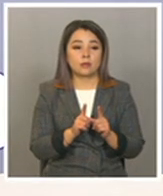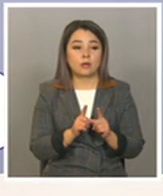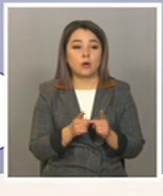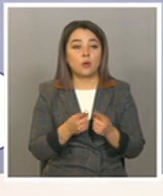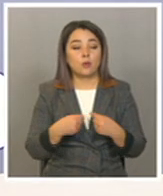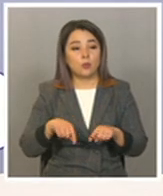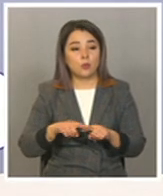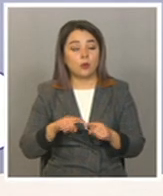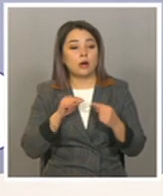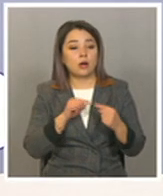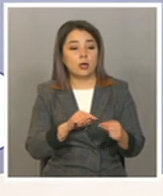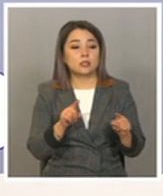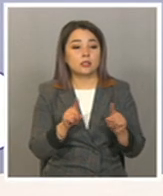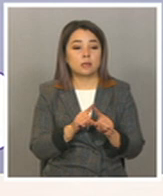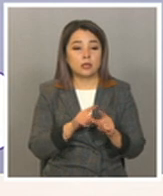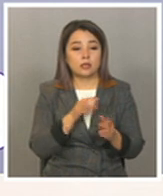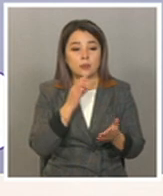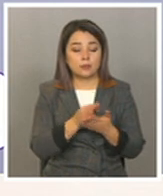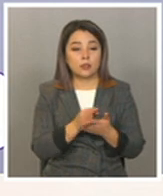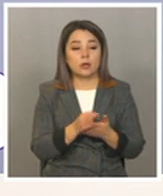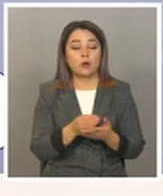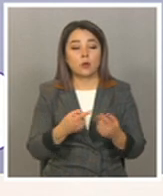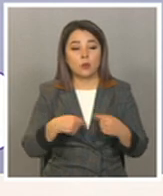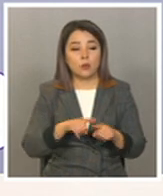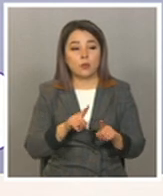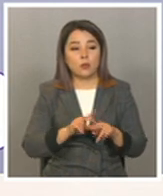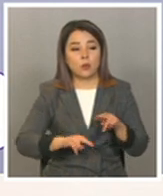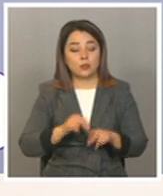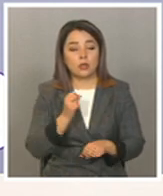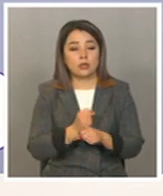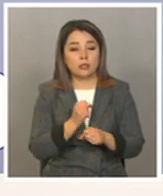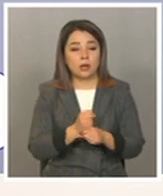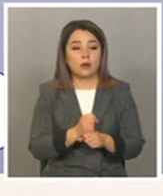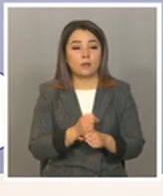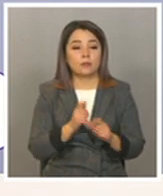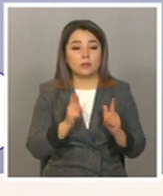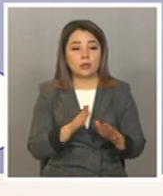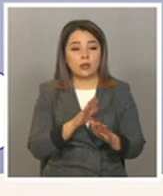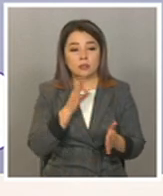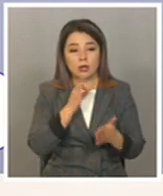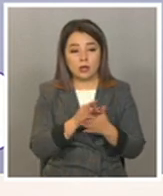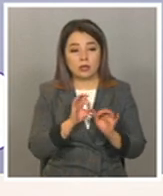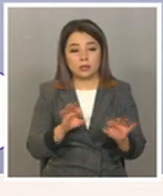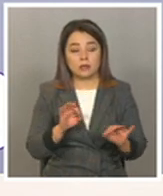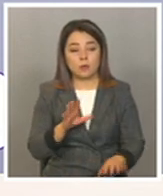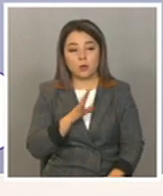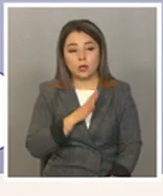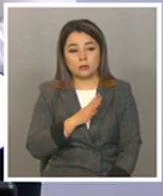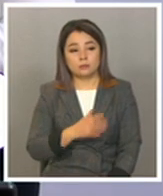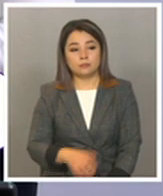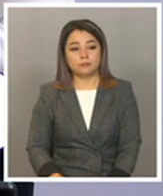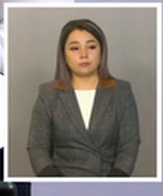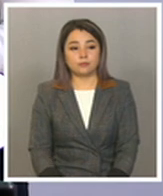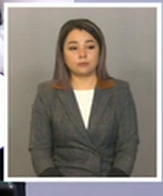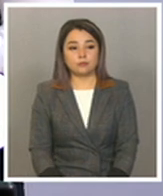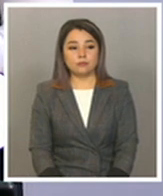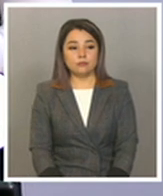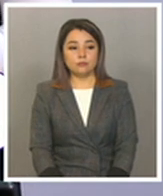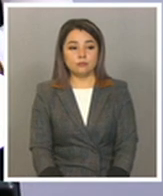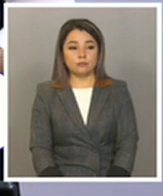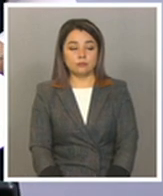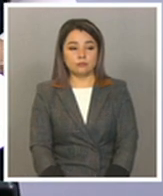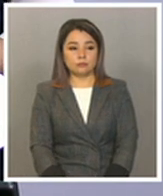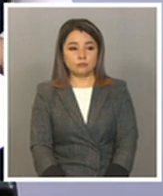отаршылдарға қарсы қоғамдар құруды болдырмау туралы айтылған болатын.